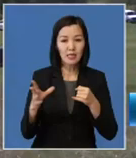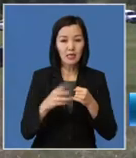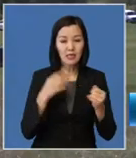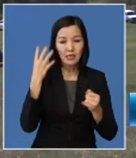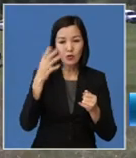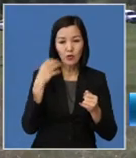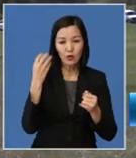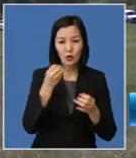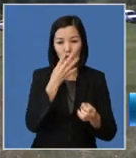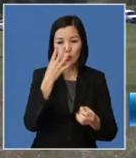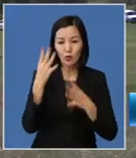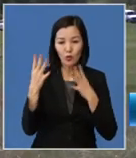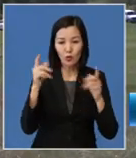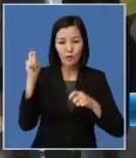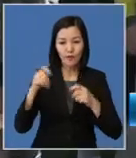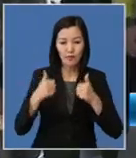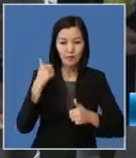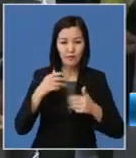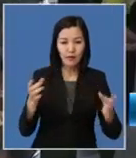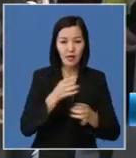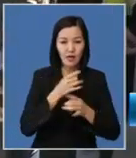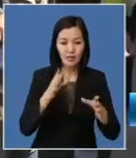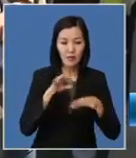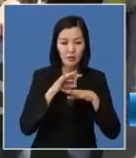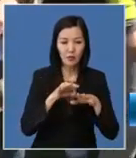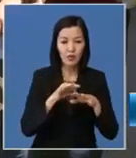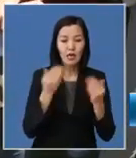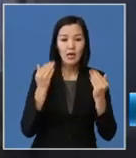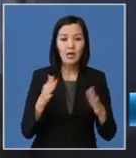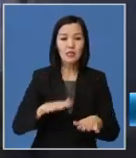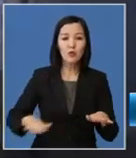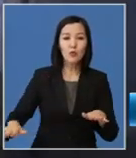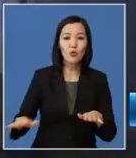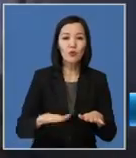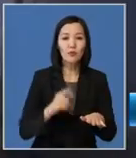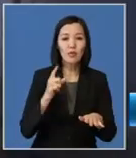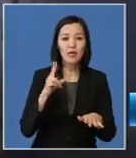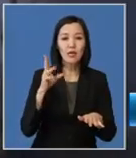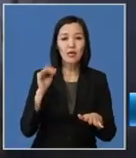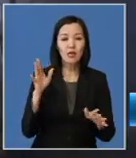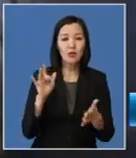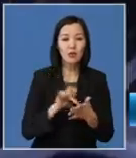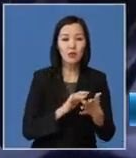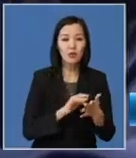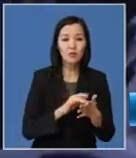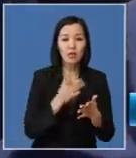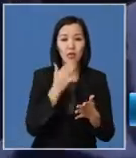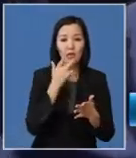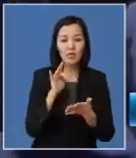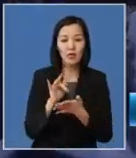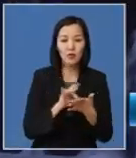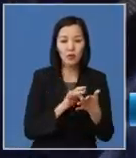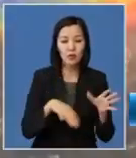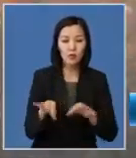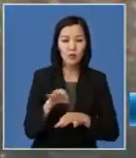алмағашының гүлдену фестивалі ауқымды түрде аталып өтпек. Сонымен қатар қазір өңірімізде экотуризм және этнотуризмді дамыту жобалары